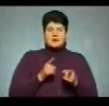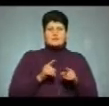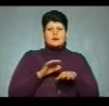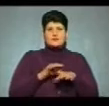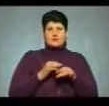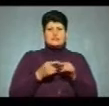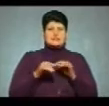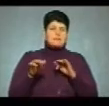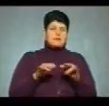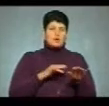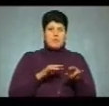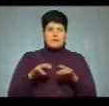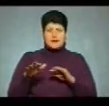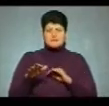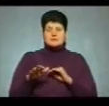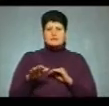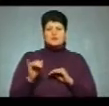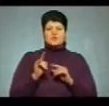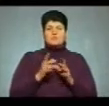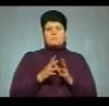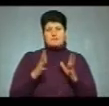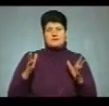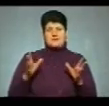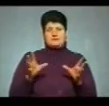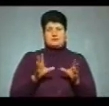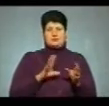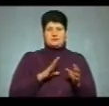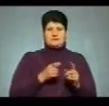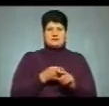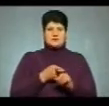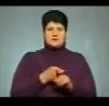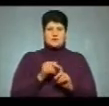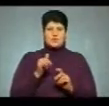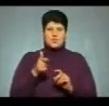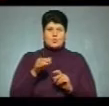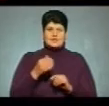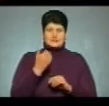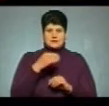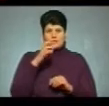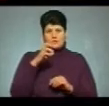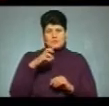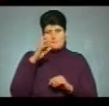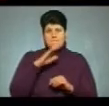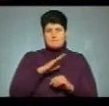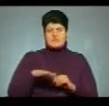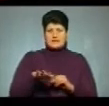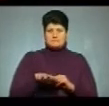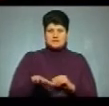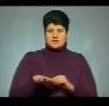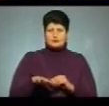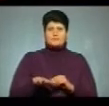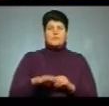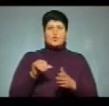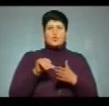такі міроприємства і для того, щоб більше налагоджувати зв'язки з Угорщиною, з їхньою батьківщиною. Участь у відкритті